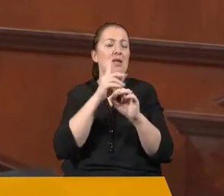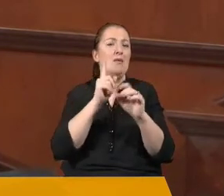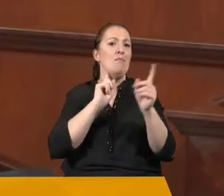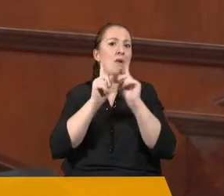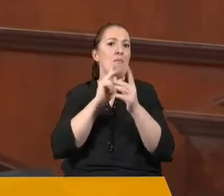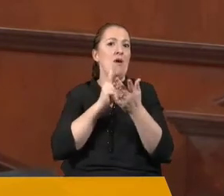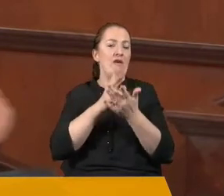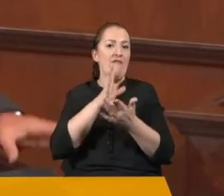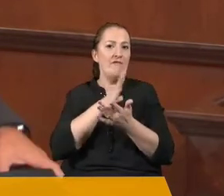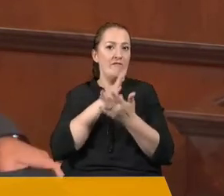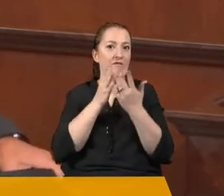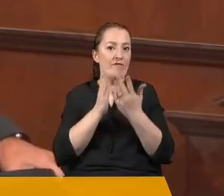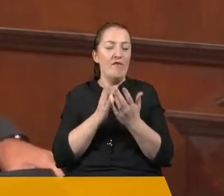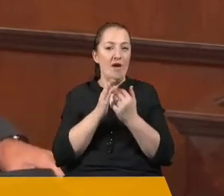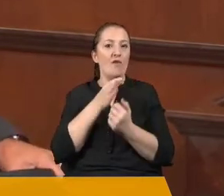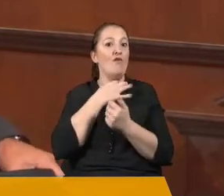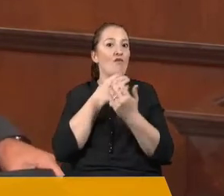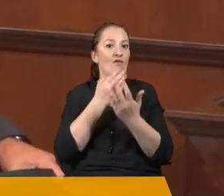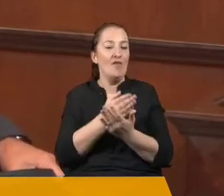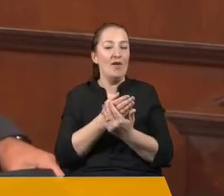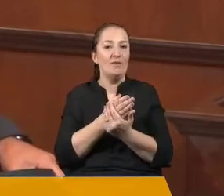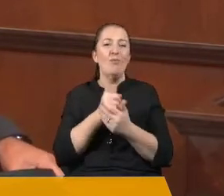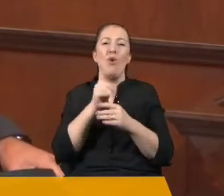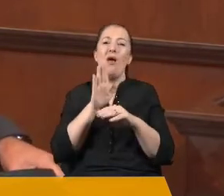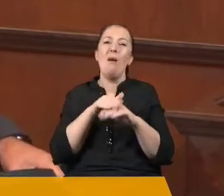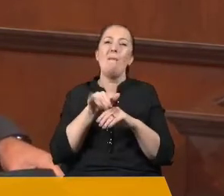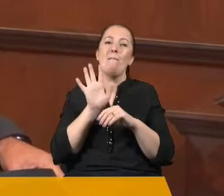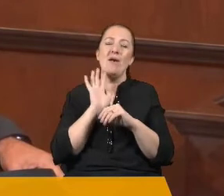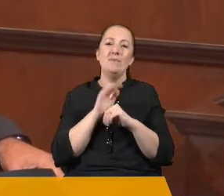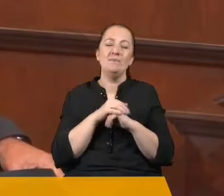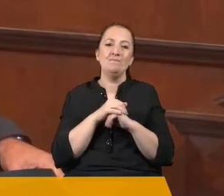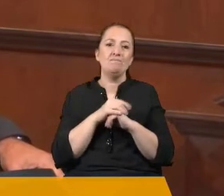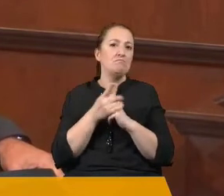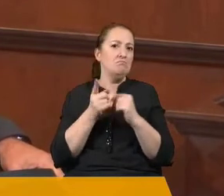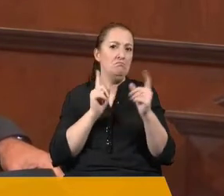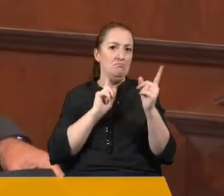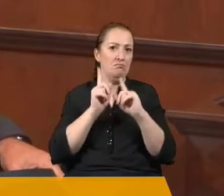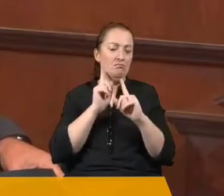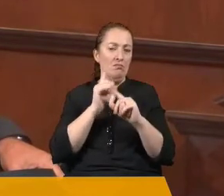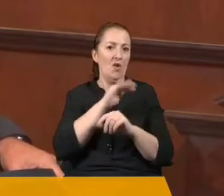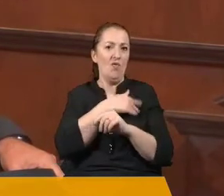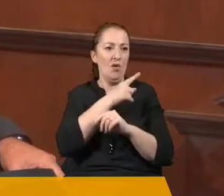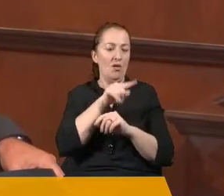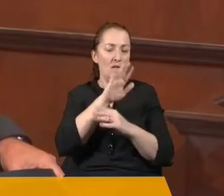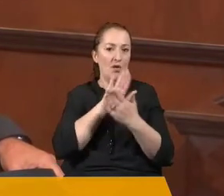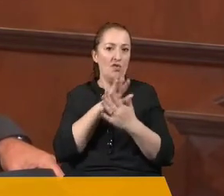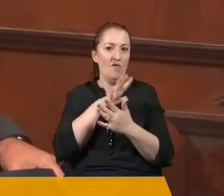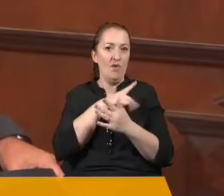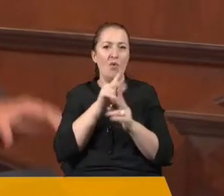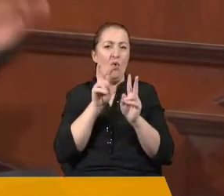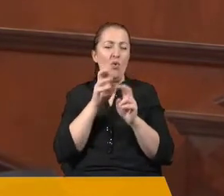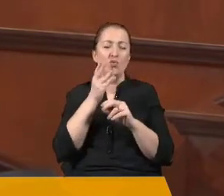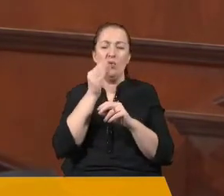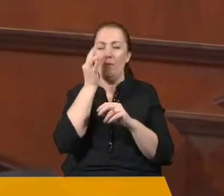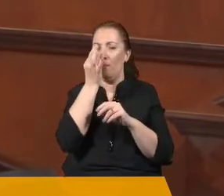Evet arkadaşlar lütfen. Öyle yapmayalım. Peki hukukçu arkadaşlarınız da var. Bakın burada konu çok basit.